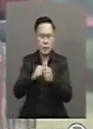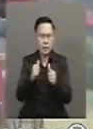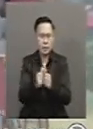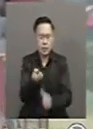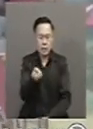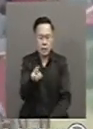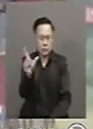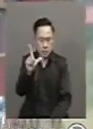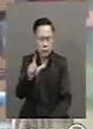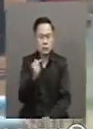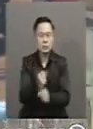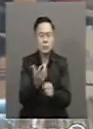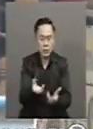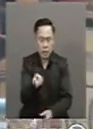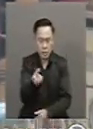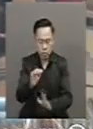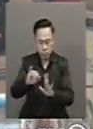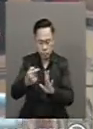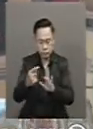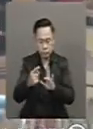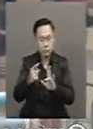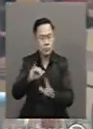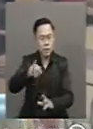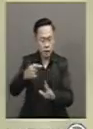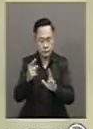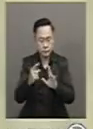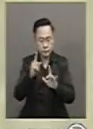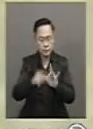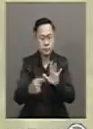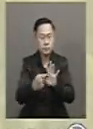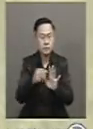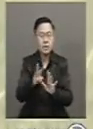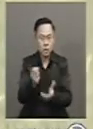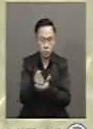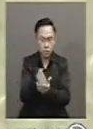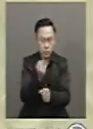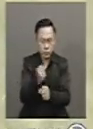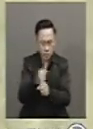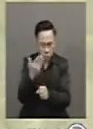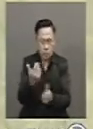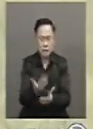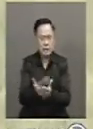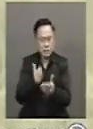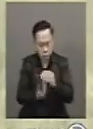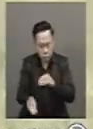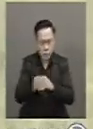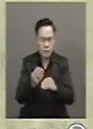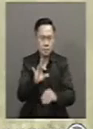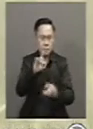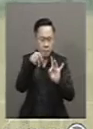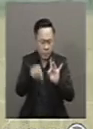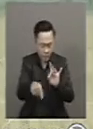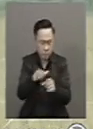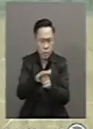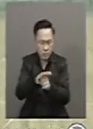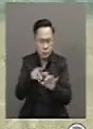ปลือกเจ้าด้วยนะครับอยากจะให้ราคาเนี่ยไม่ต่ำกว่าตันละ 8,000 บาทเพื่อให้ชาวนาเนี่ยอยู่ได้แล้วก็ในวันนี้ครับทางสมาคมชาวน